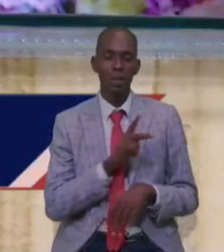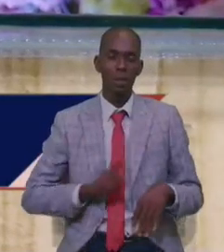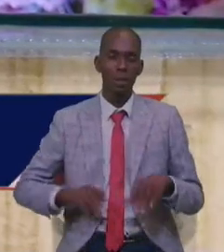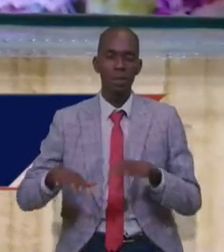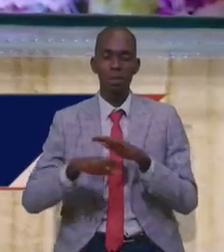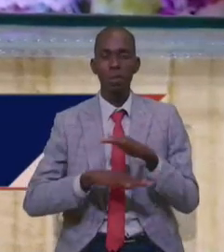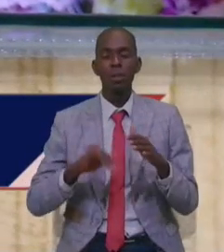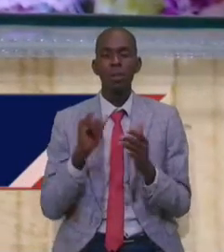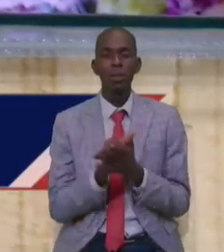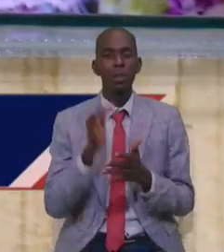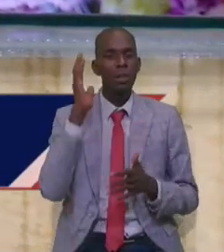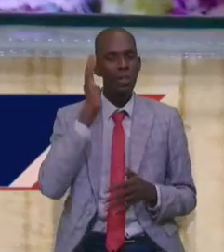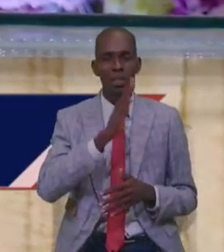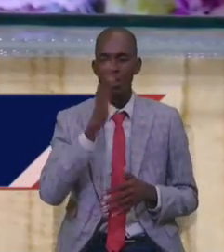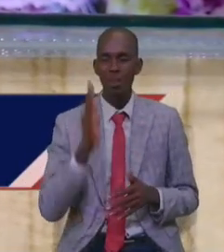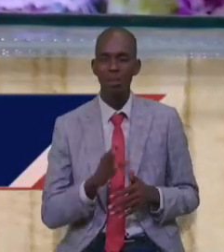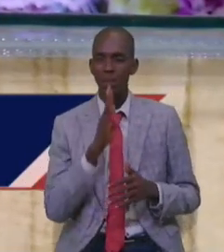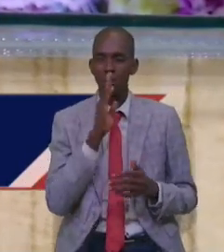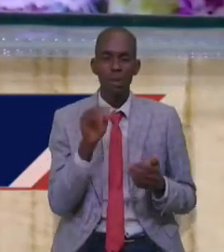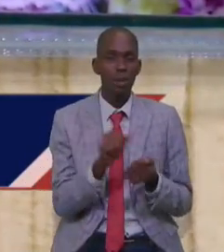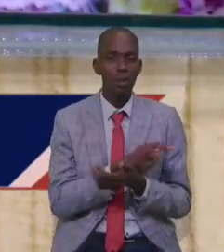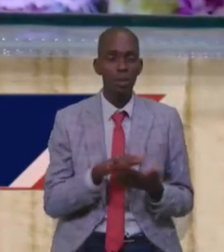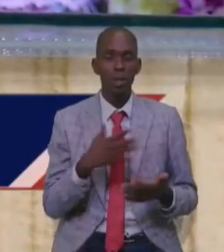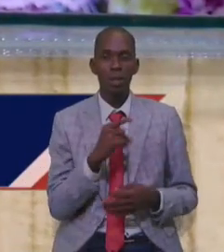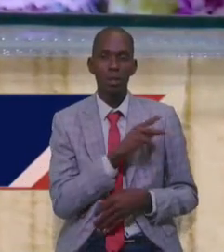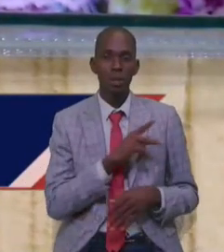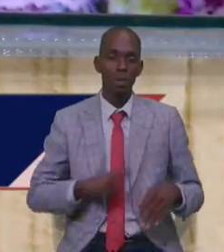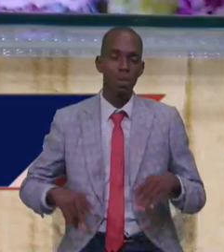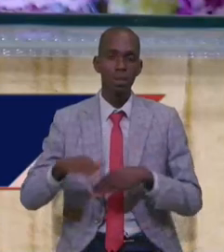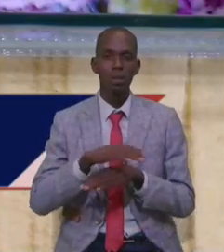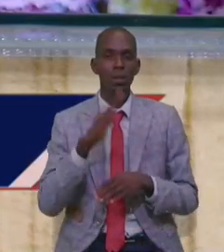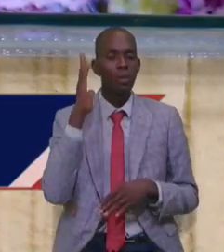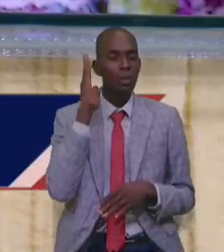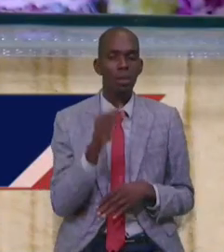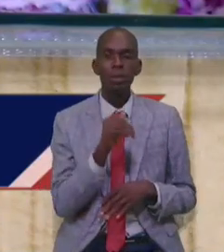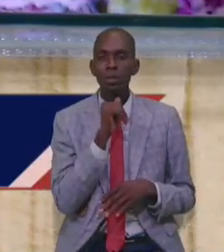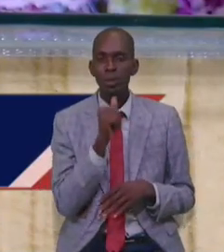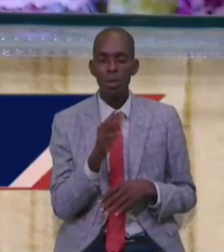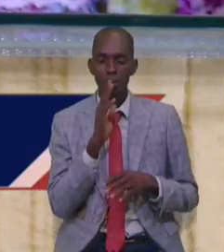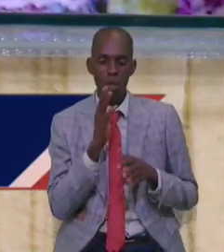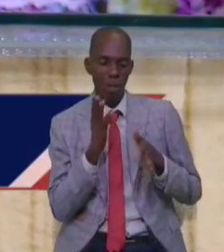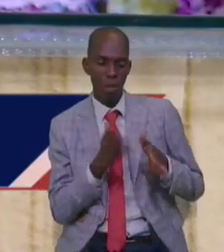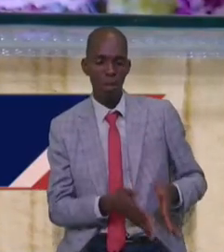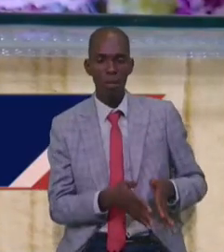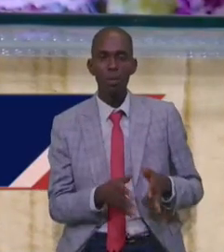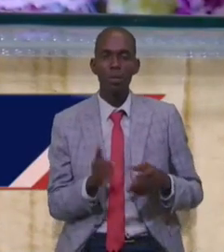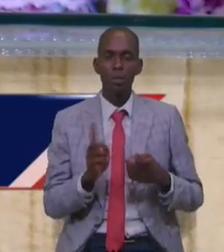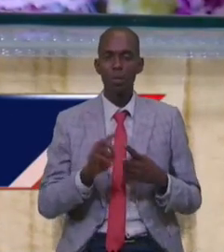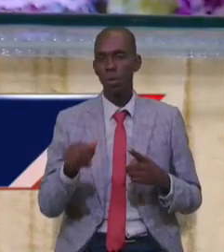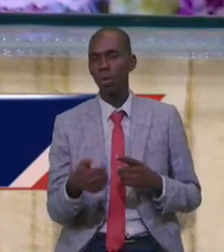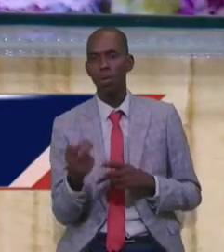sera jamais détruit et qui ne passera point sous la domination d'un